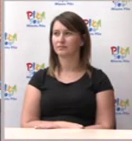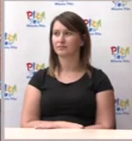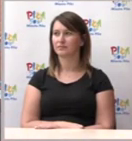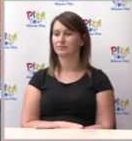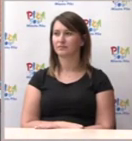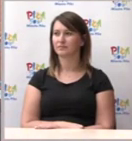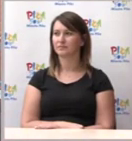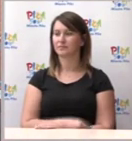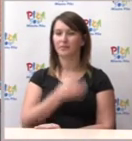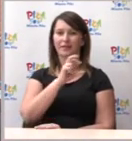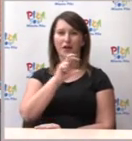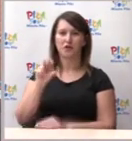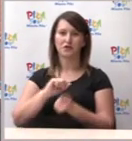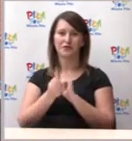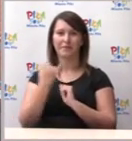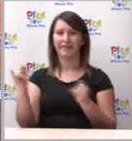Czy są inne głosy?